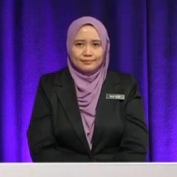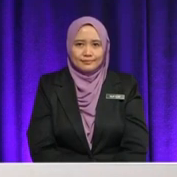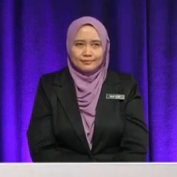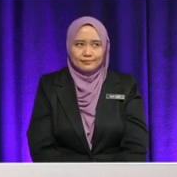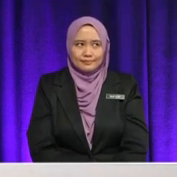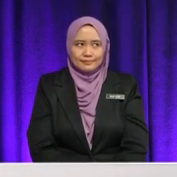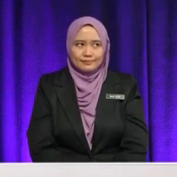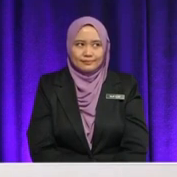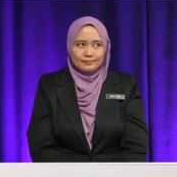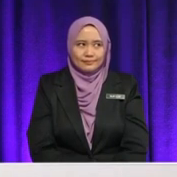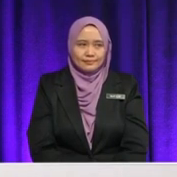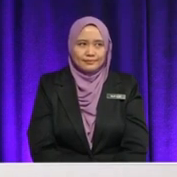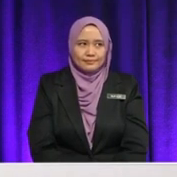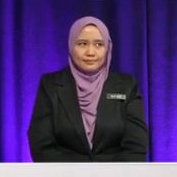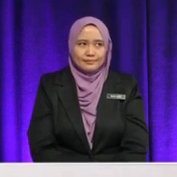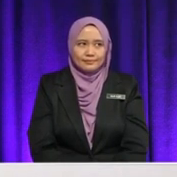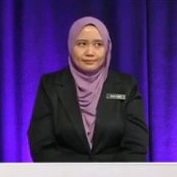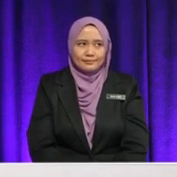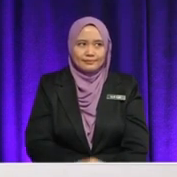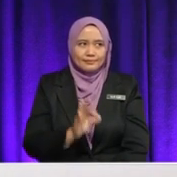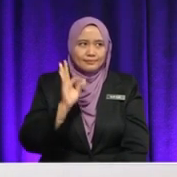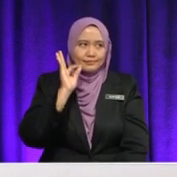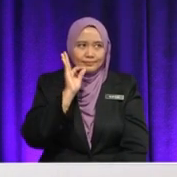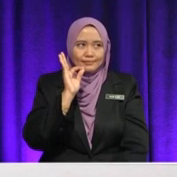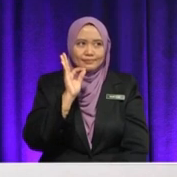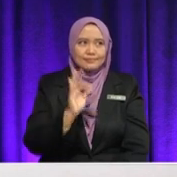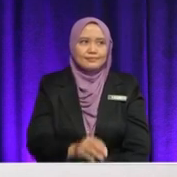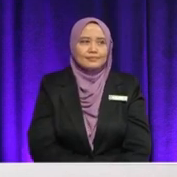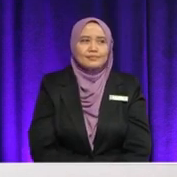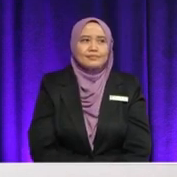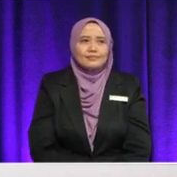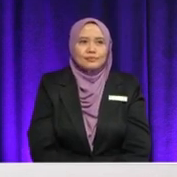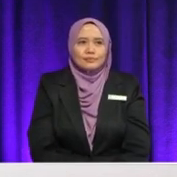di vagina Iya silet